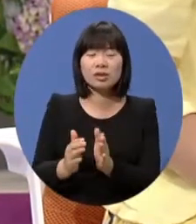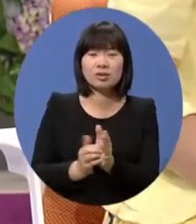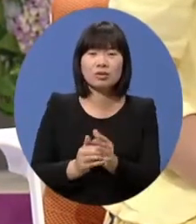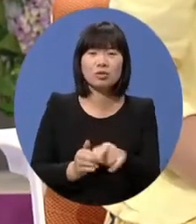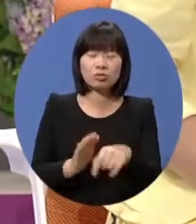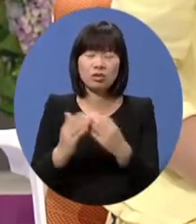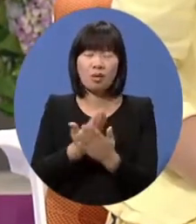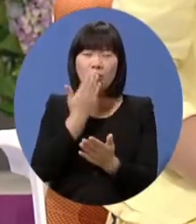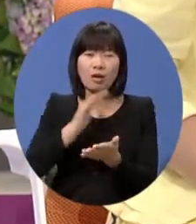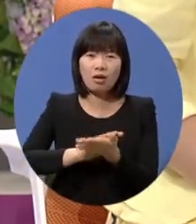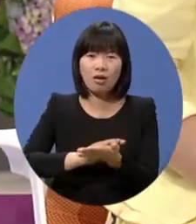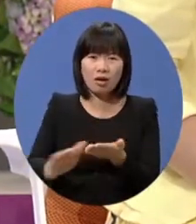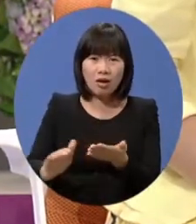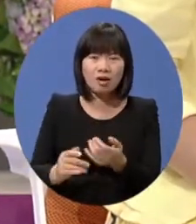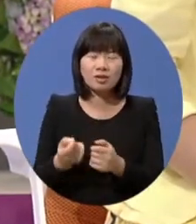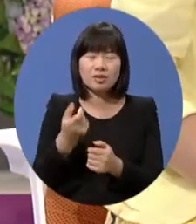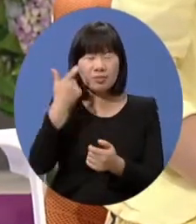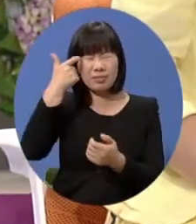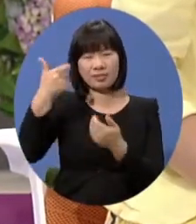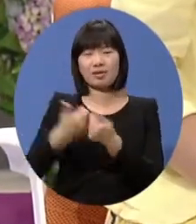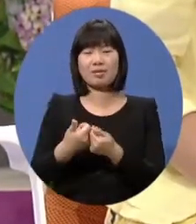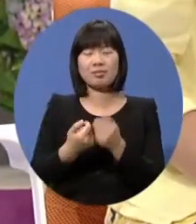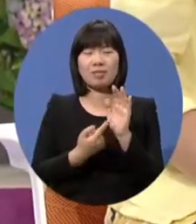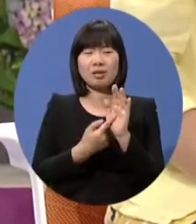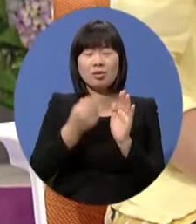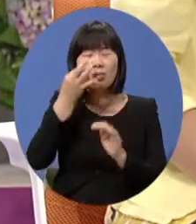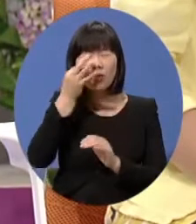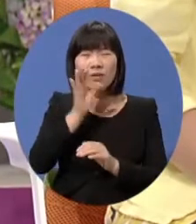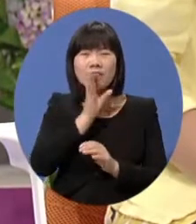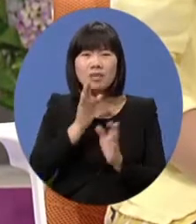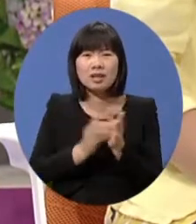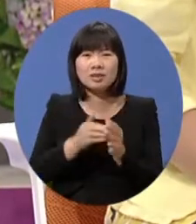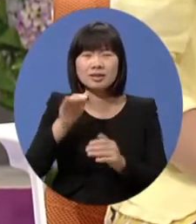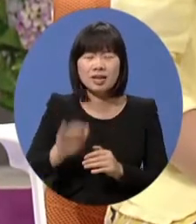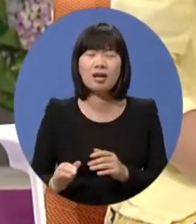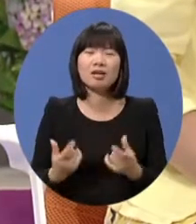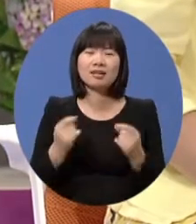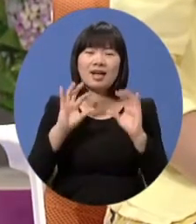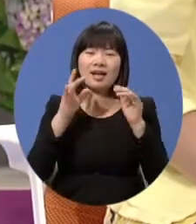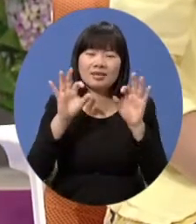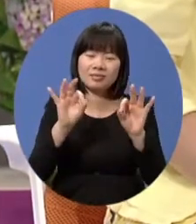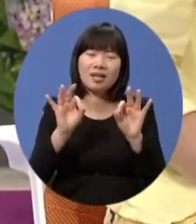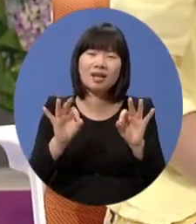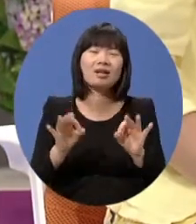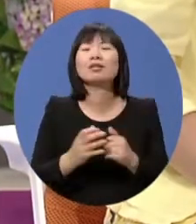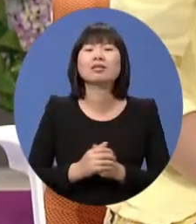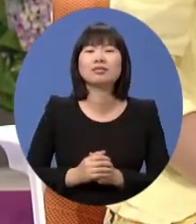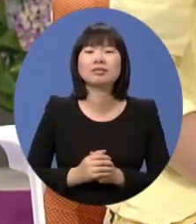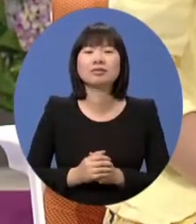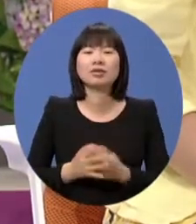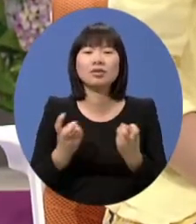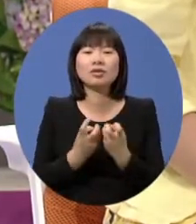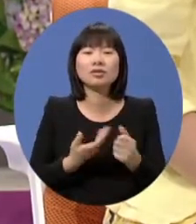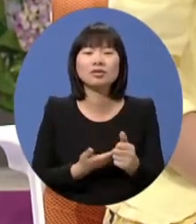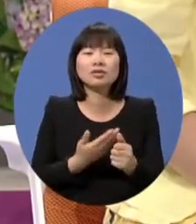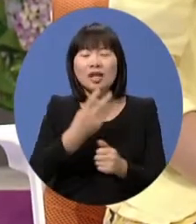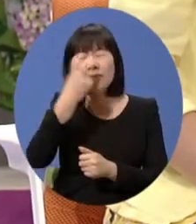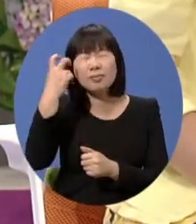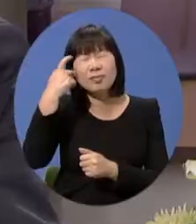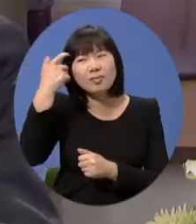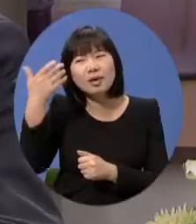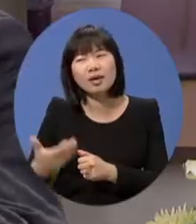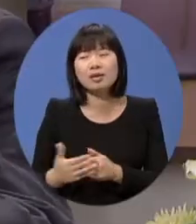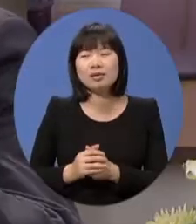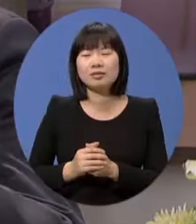먹어야지 이렇게 약간 좀 산반되는 반응을 보이긴 하는데 이런 아이 같은 경우는 그럴 때 어떻게 해주는 게 현명한 거예요? 우선 그럴